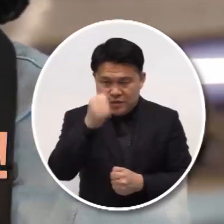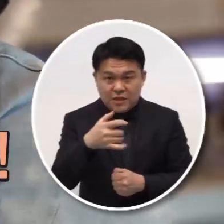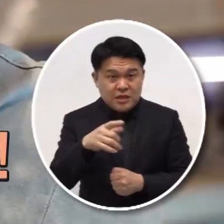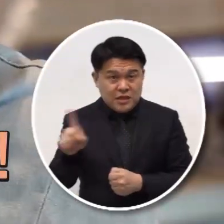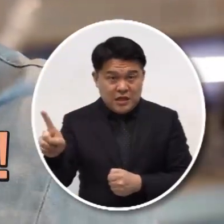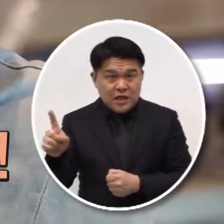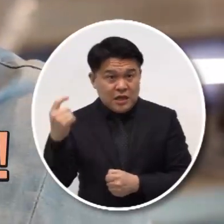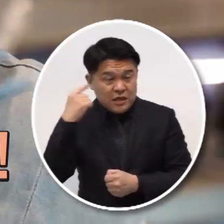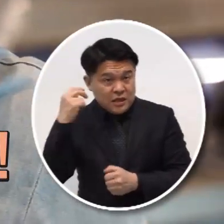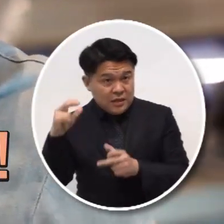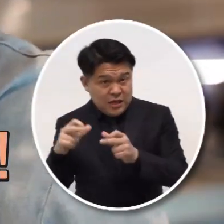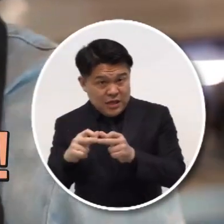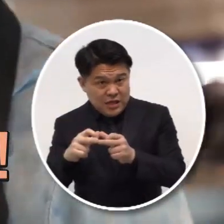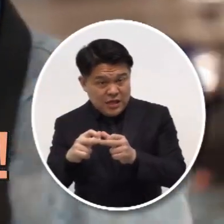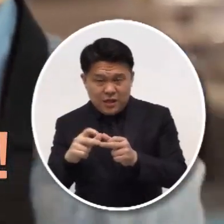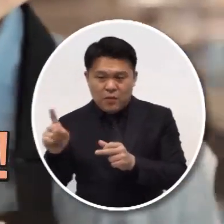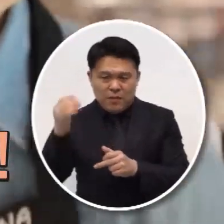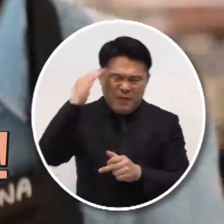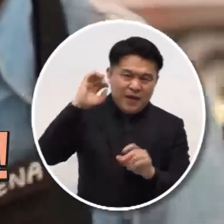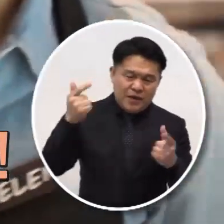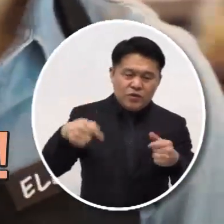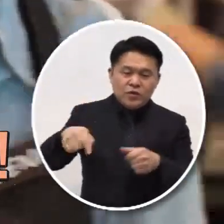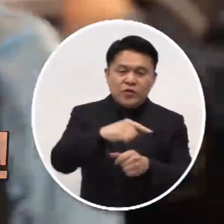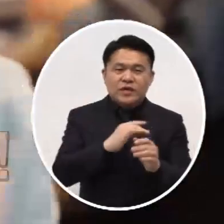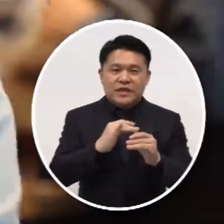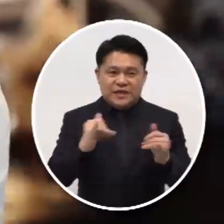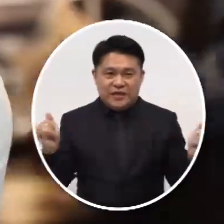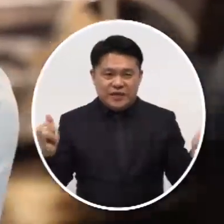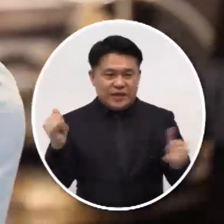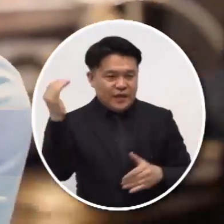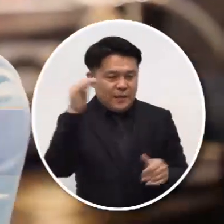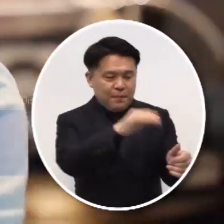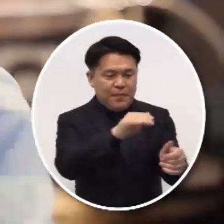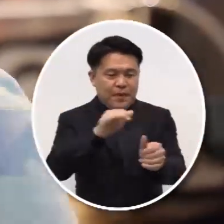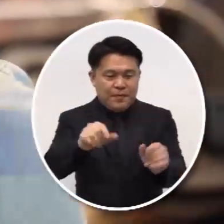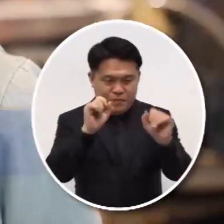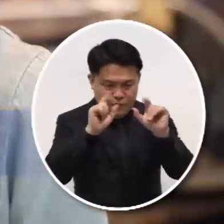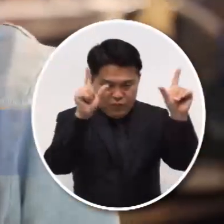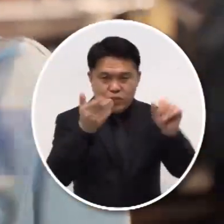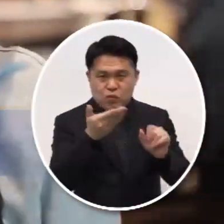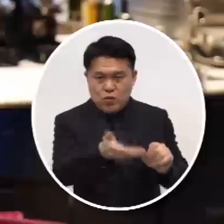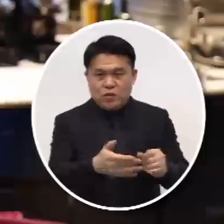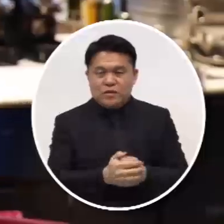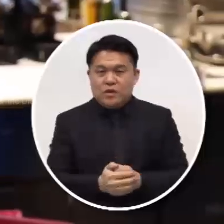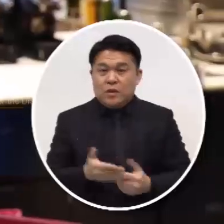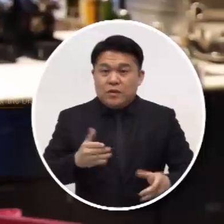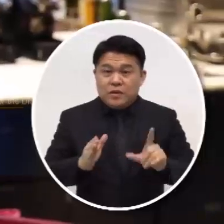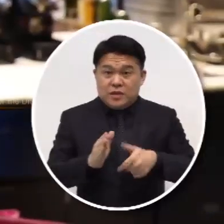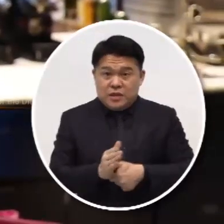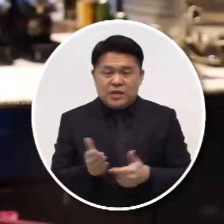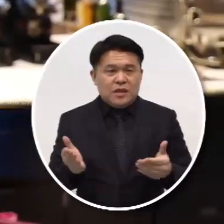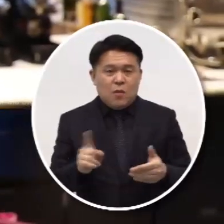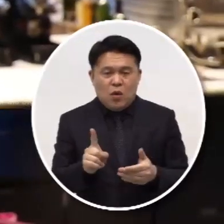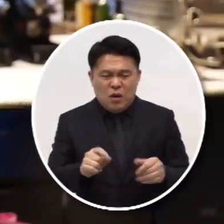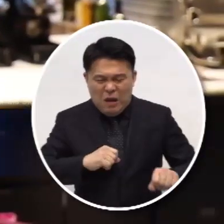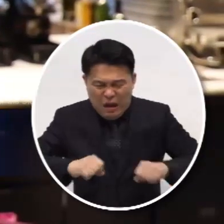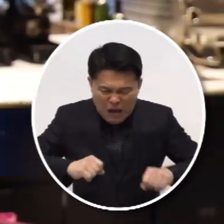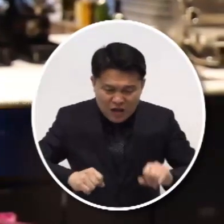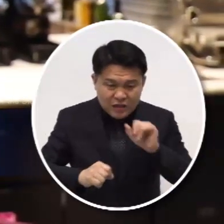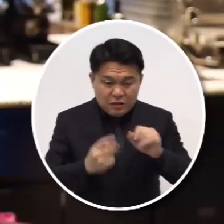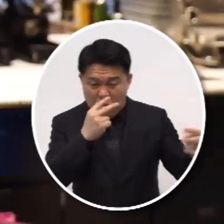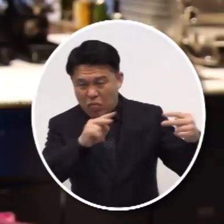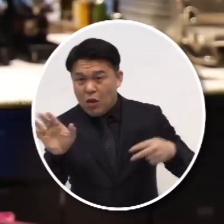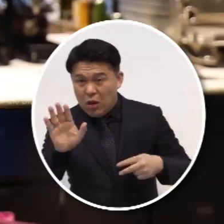장애는 걸림돌이 아닌 주변을 일깨우는 작용을 했습니다. 바쁜 와중에 일을 할 때 서로 눈을 마주치기가 되게 어려운데